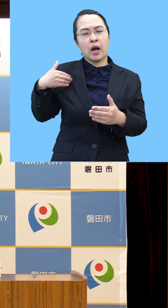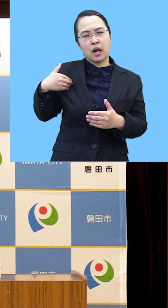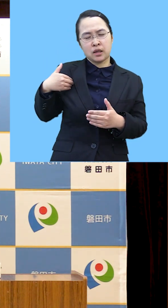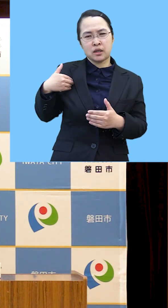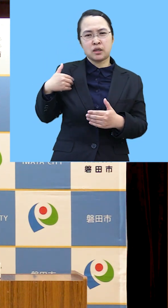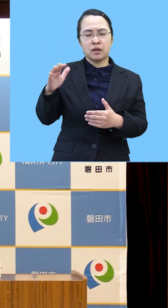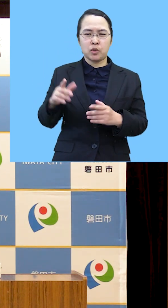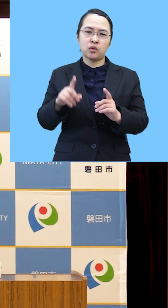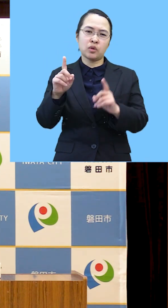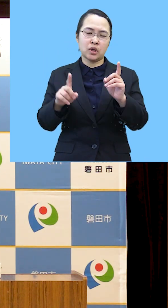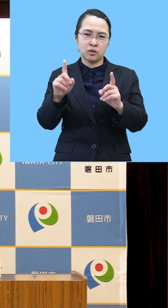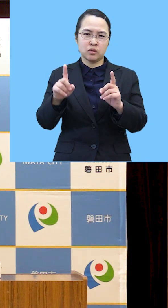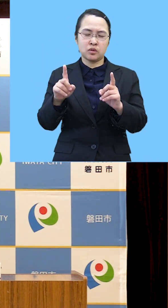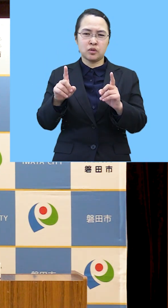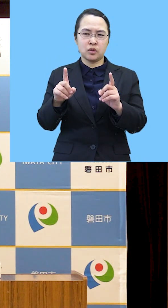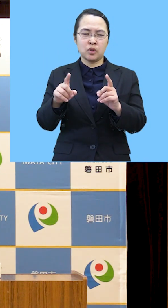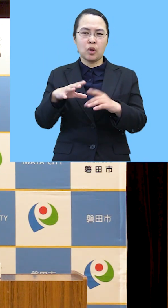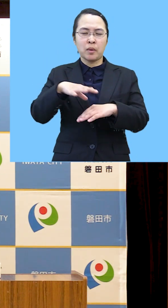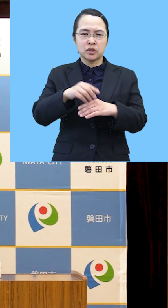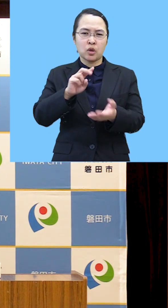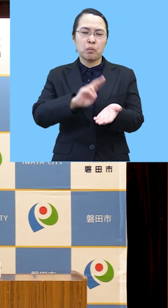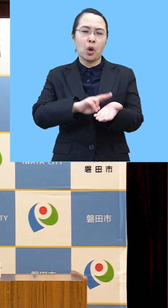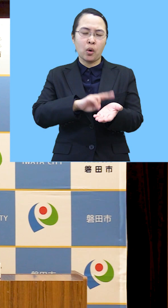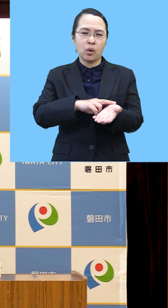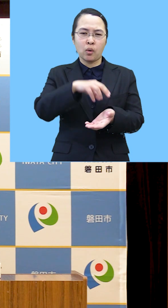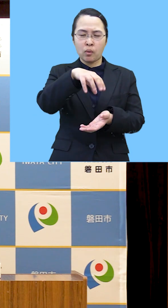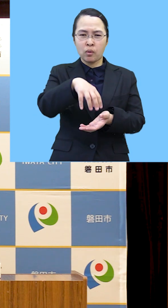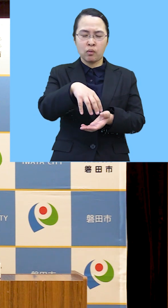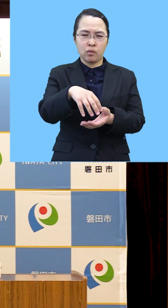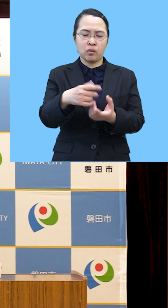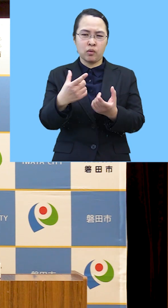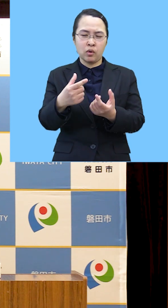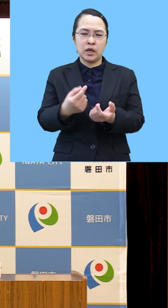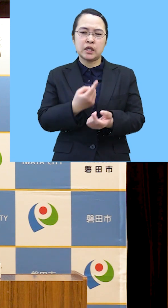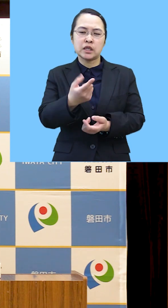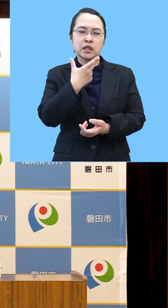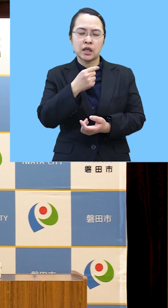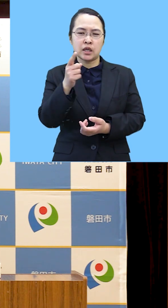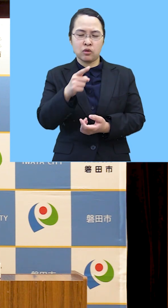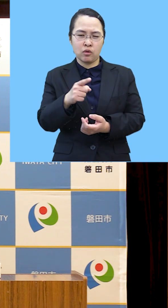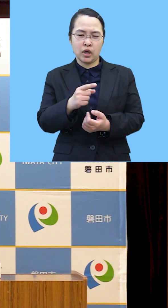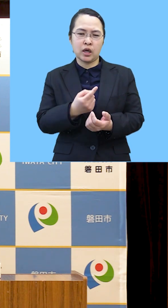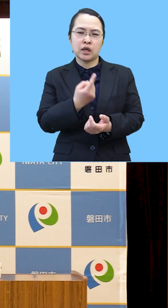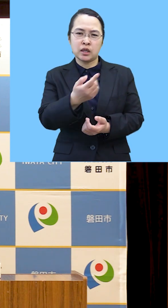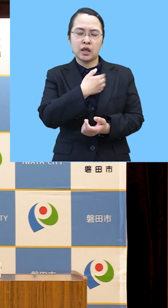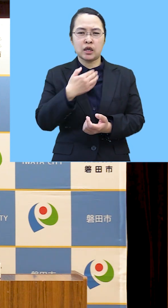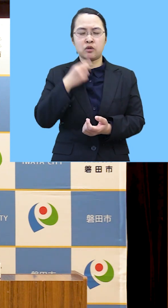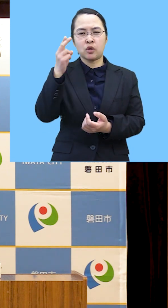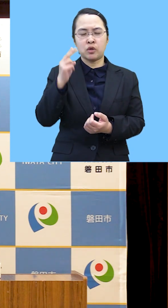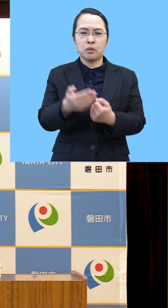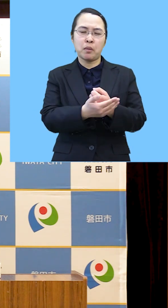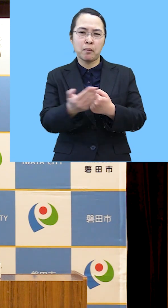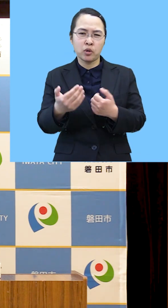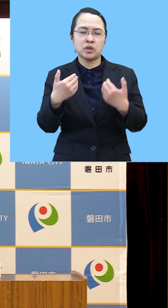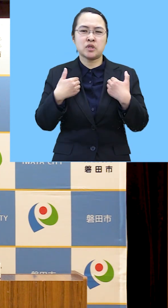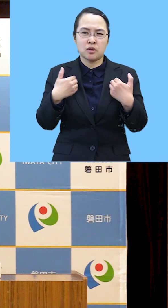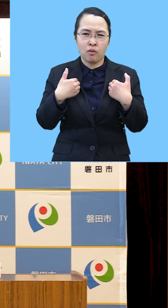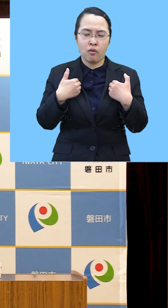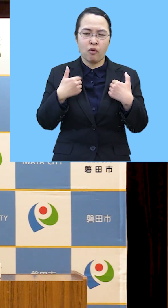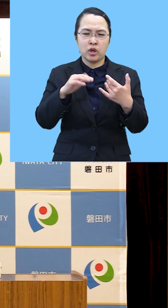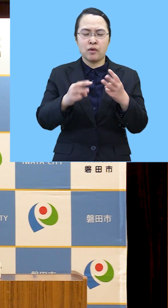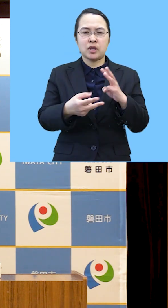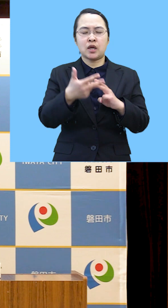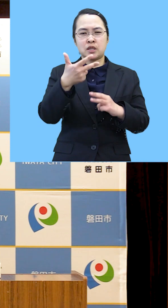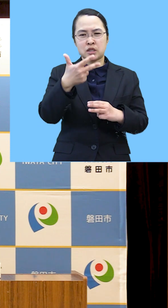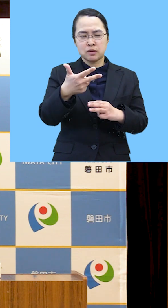、とにかくまずは医療をしっかりとかかりたい人がかかれるように守っていくということが第一だと思いますので、私もこ